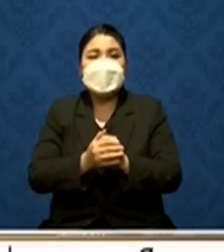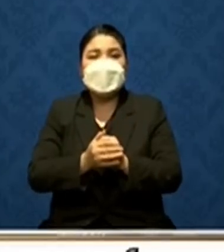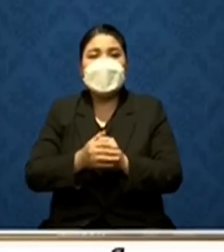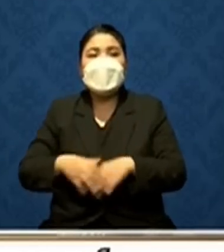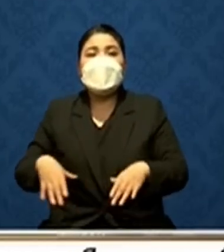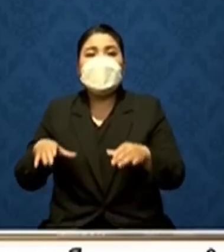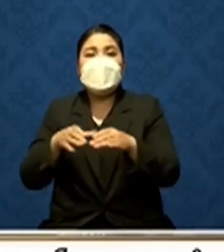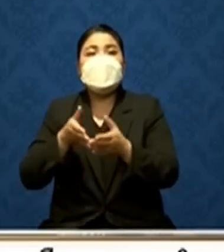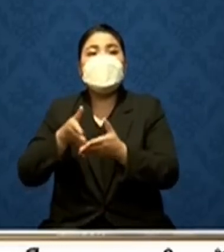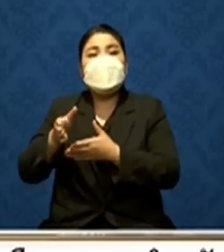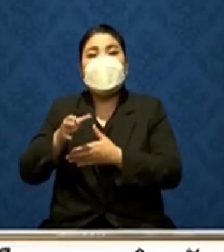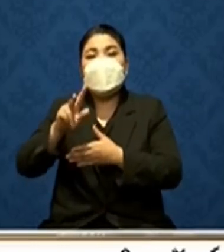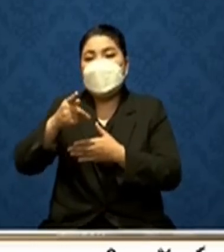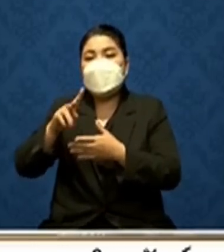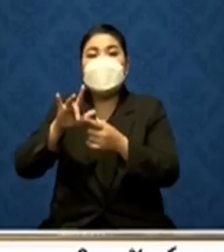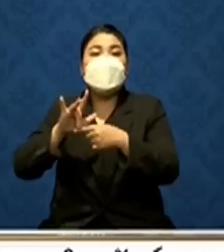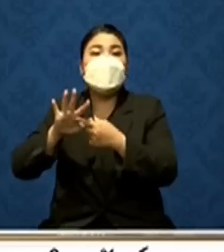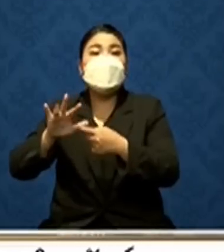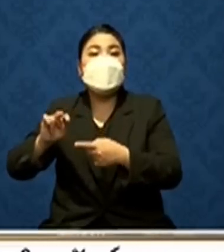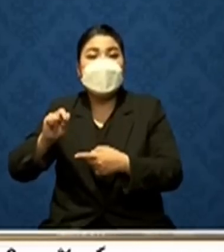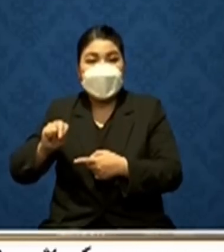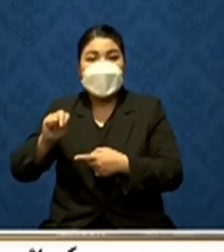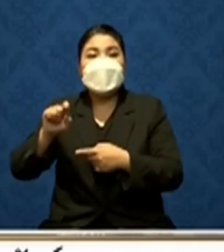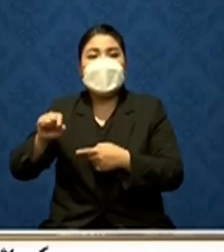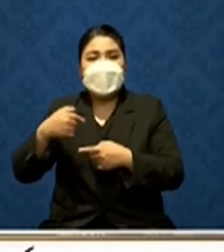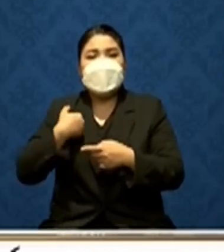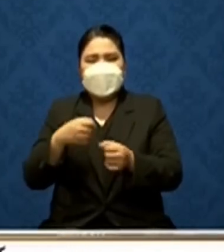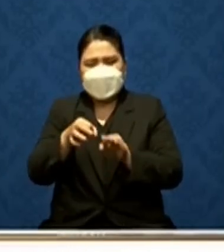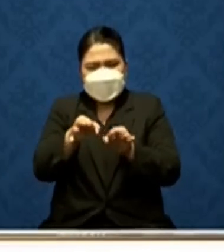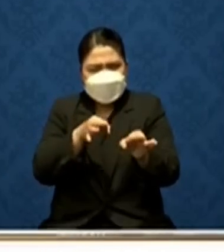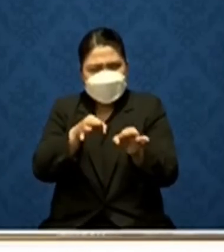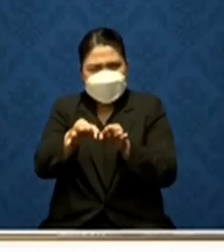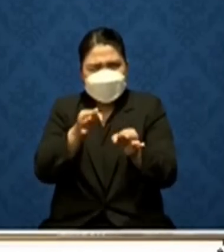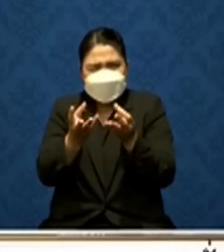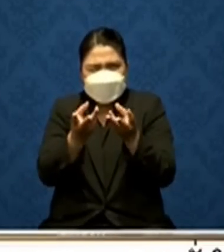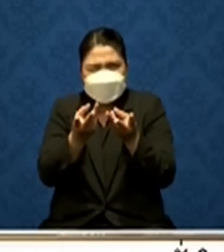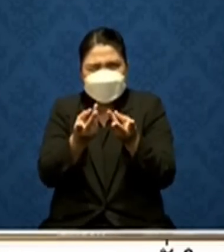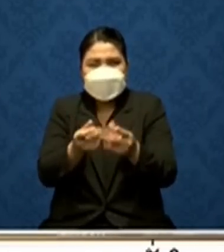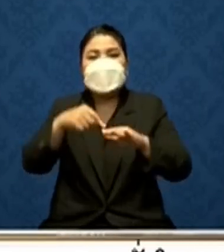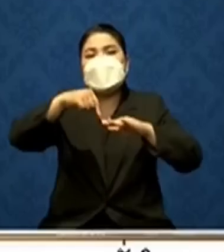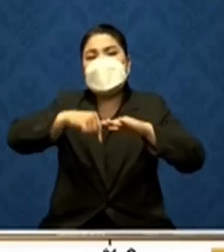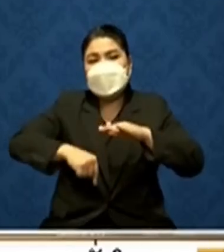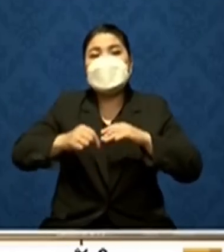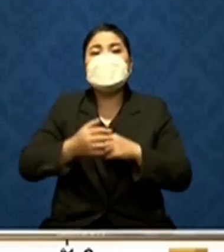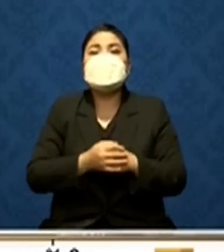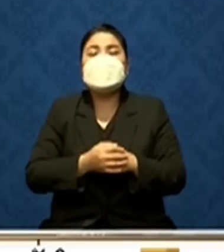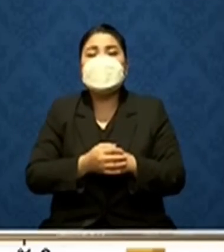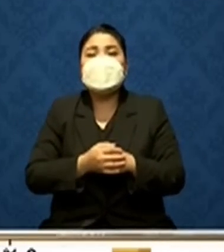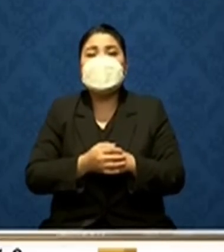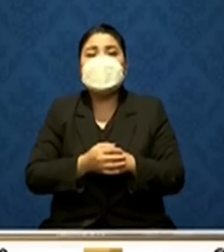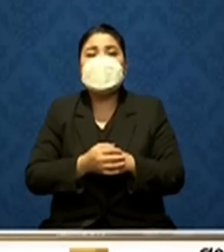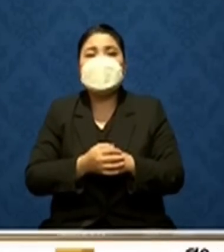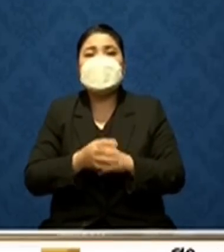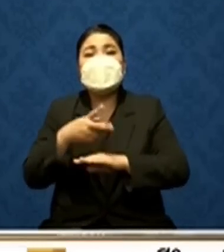จะใช้เป็นประเด็นในการอธิบายได้เจาะลึกลงไปในรายละเอียดถ้ามาทานที่เคารพ